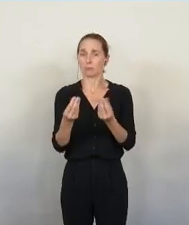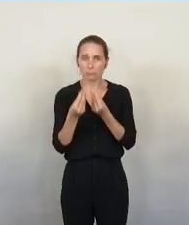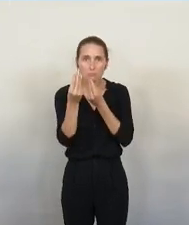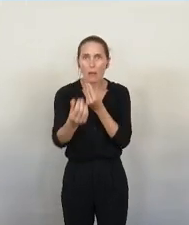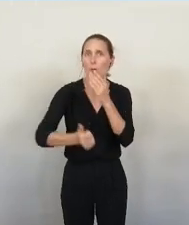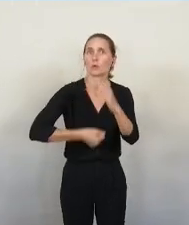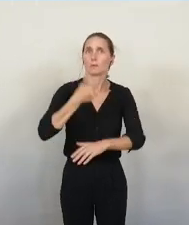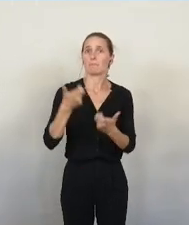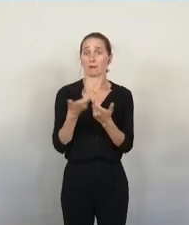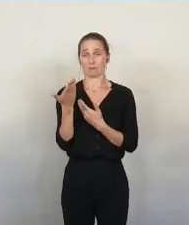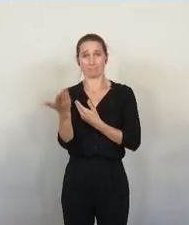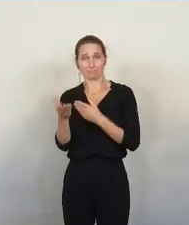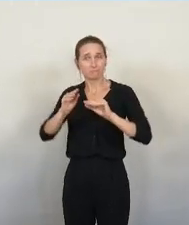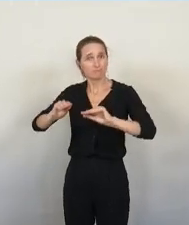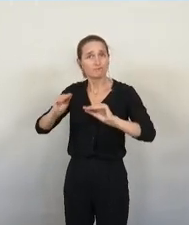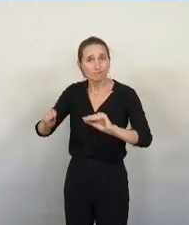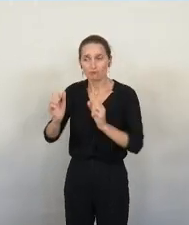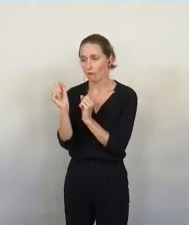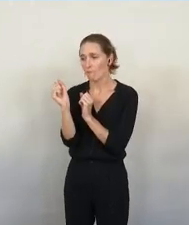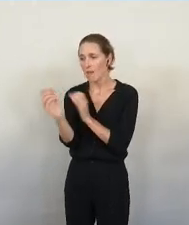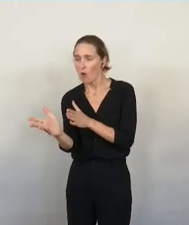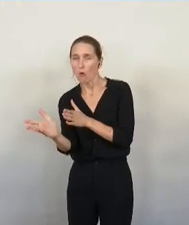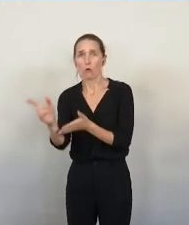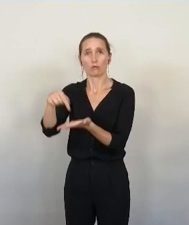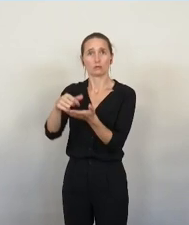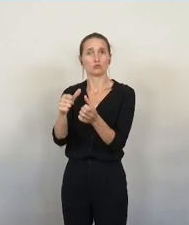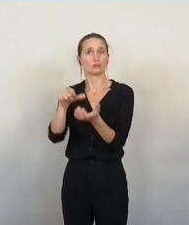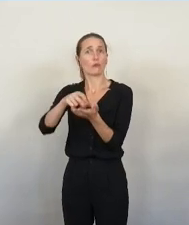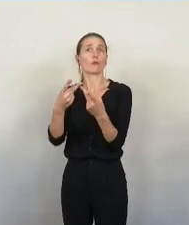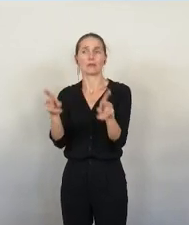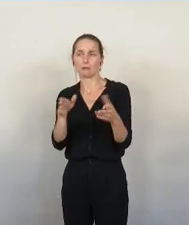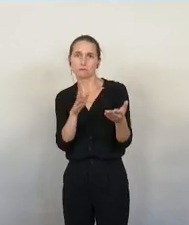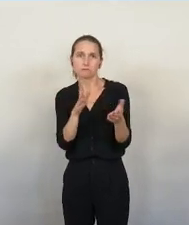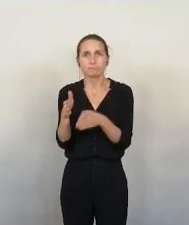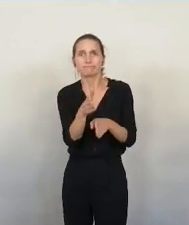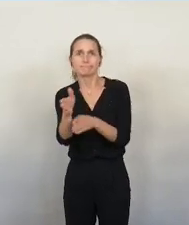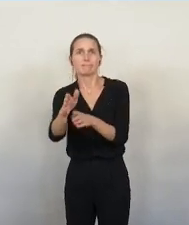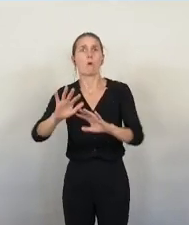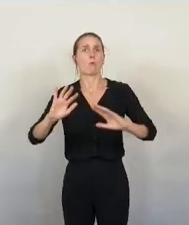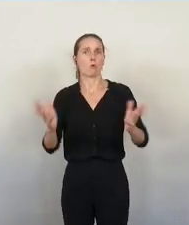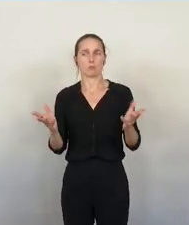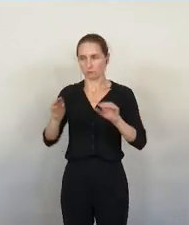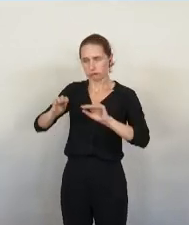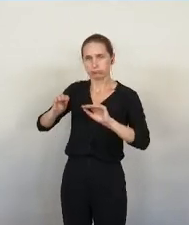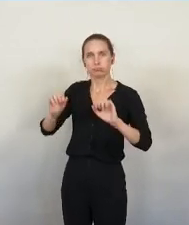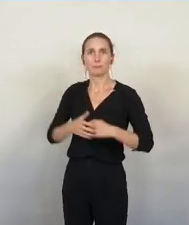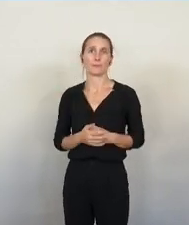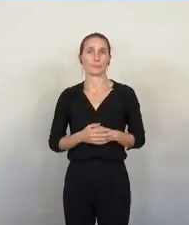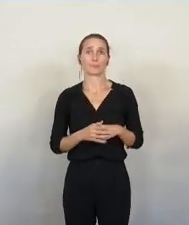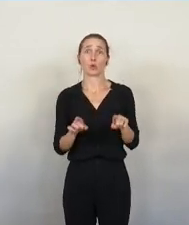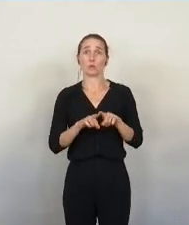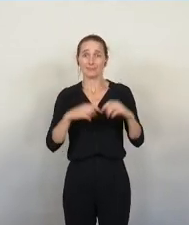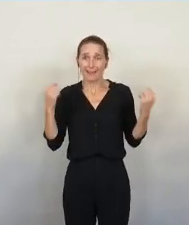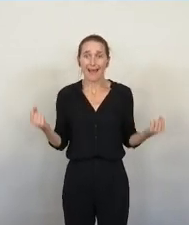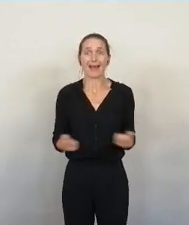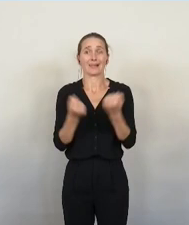de formation à la pratique du vélo en ville la MDH un lieu d'animation sociale globale un axefort des différents